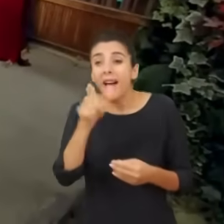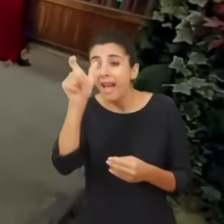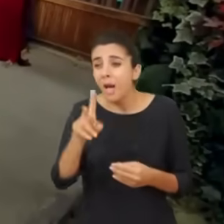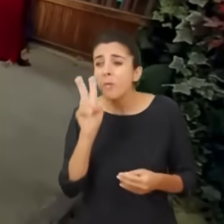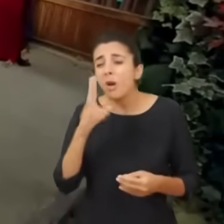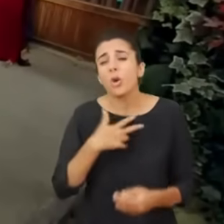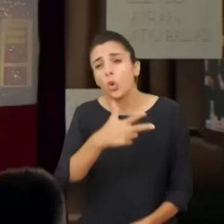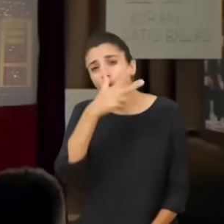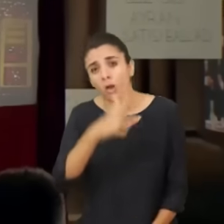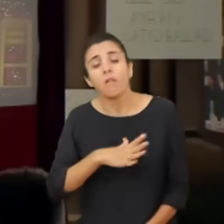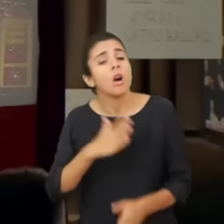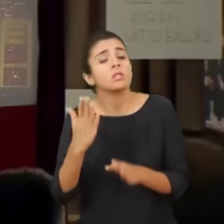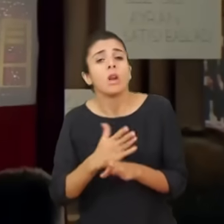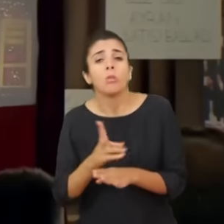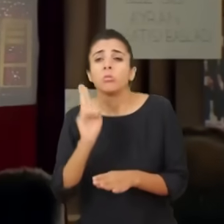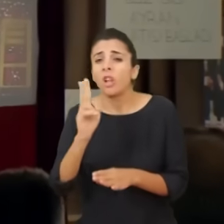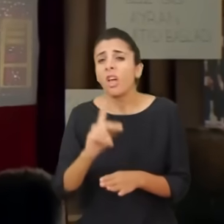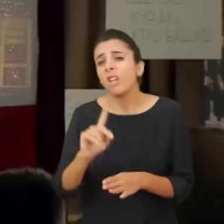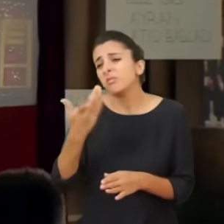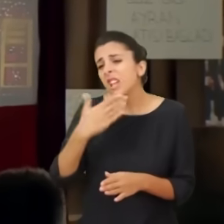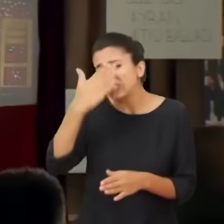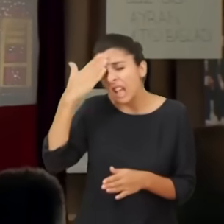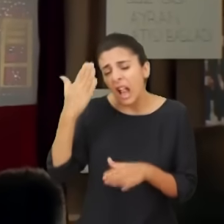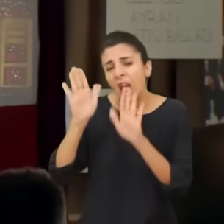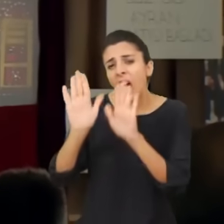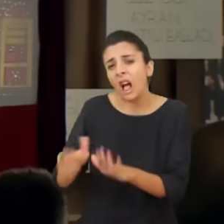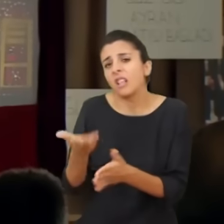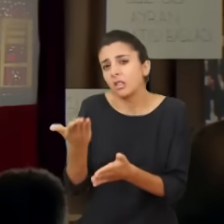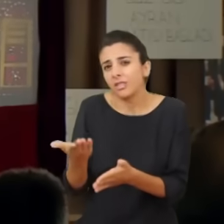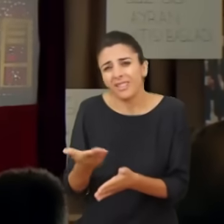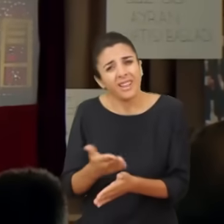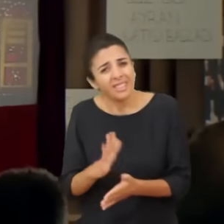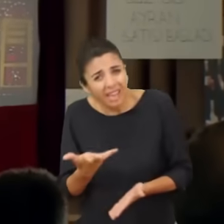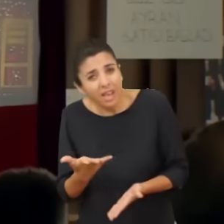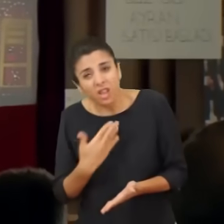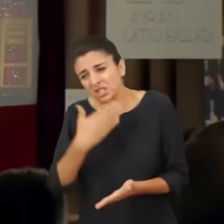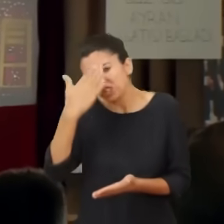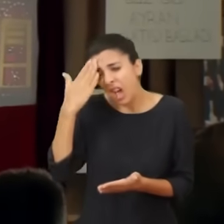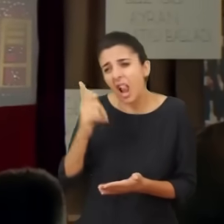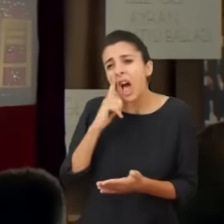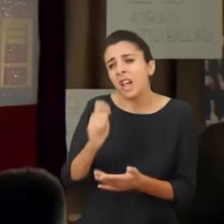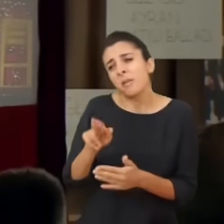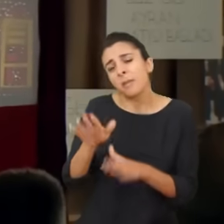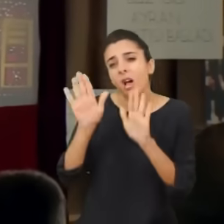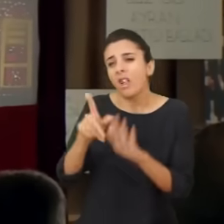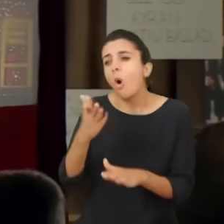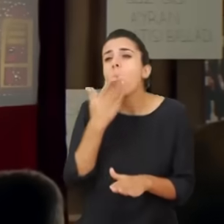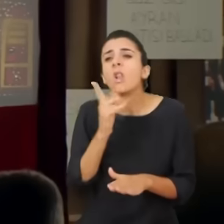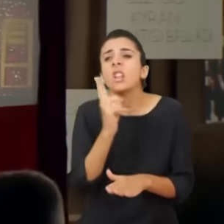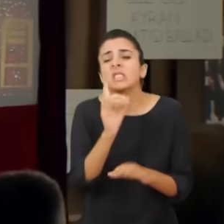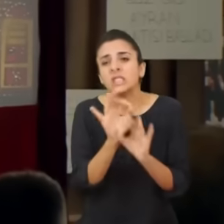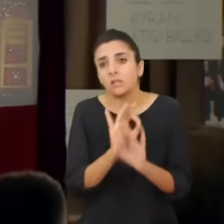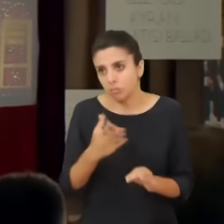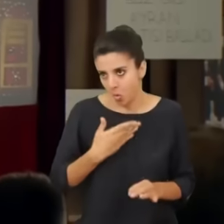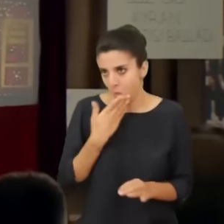çok üzülüyorum. Neden? Sen kaldın burada cahili cühela bir adamsın. Neyim? Cahili cühela bir adamsın. Yani sen okul görmedin.